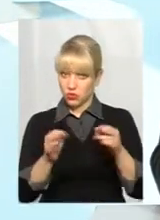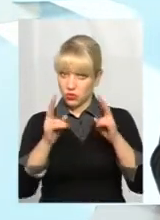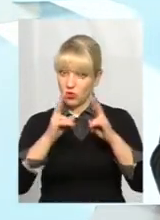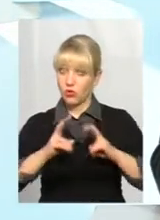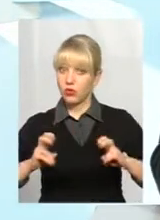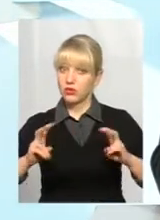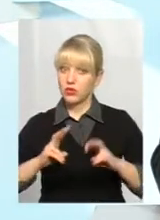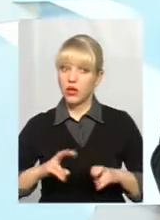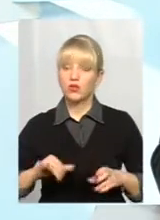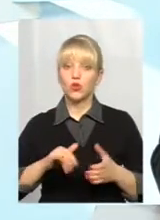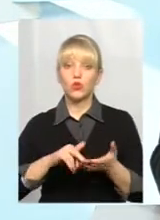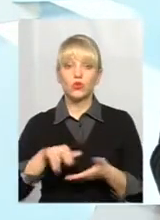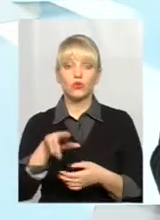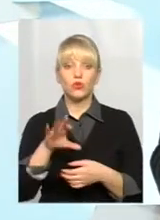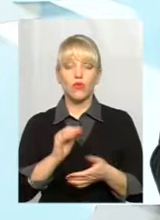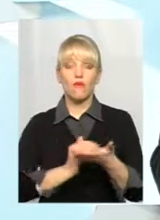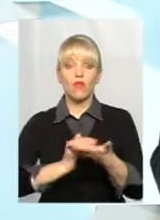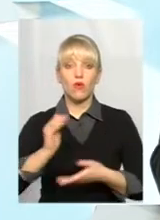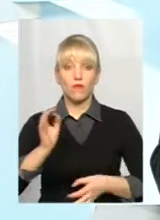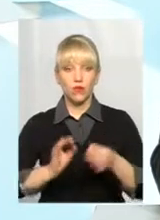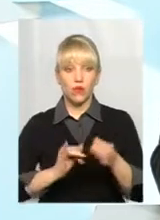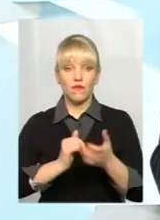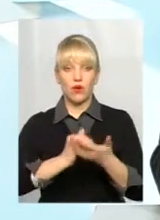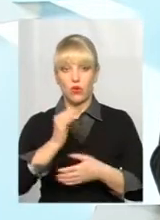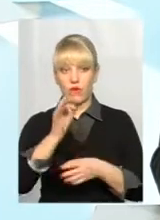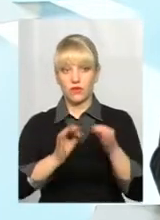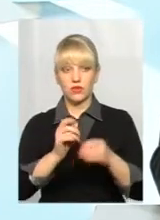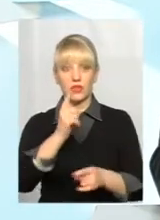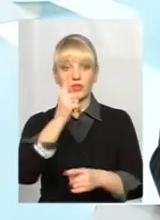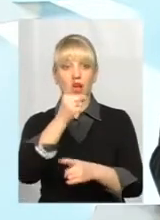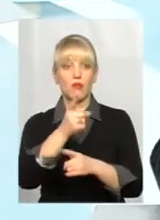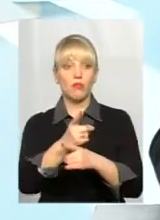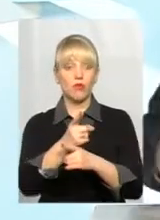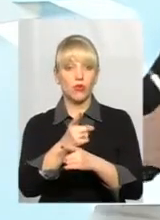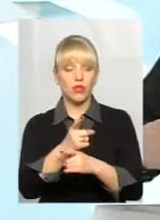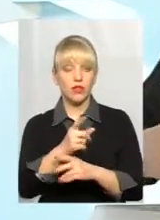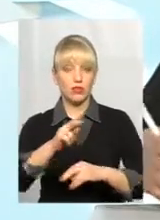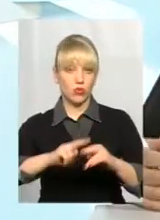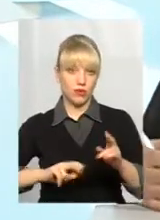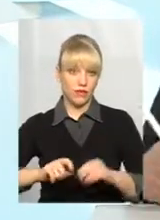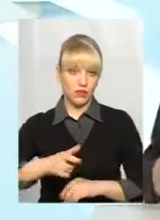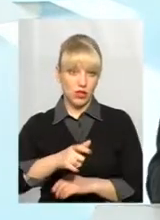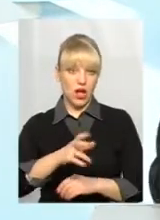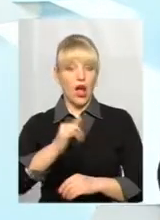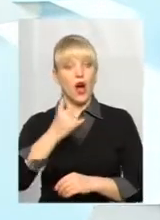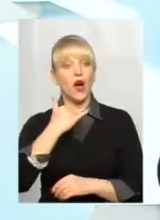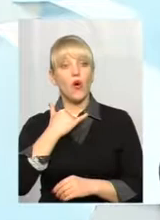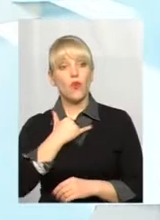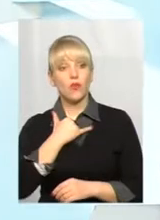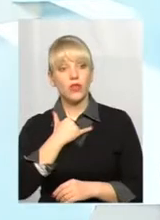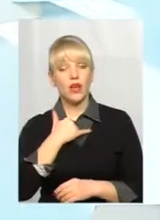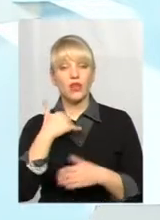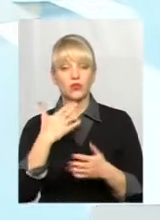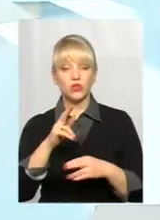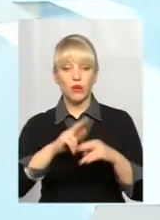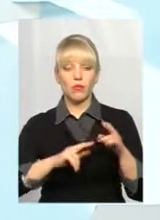дійшло до Верховного суду, і Верховний суд заборонив будівництво в Венгрії. нас вже будівельники вже руки